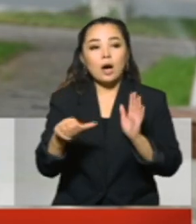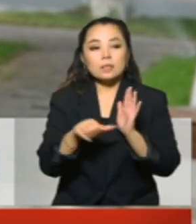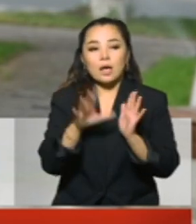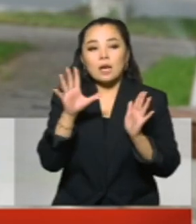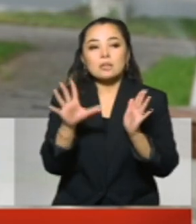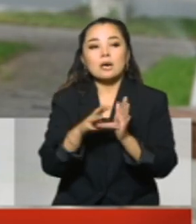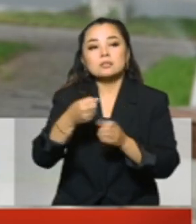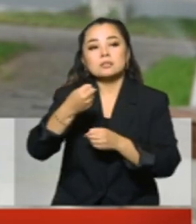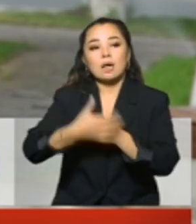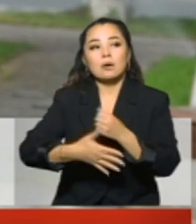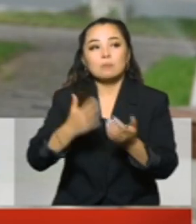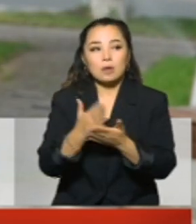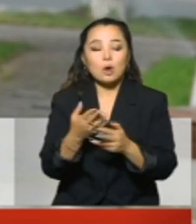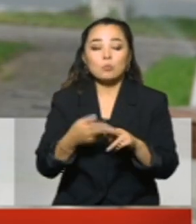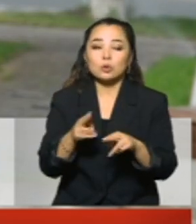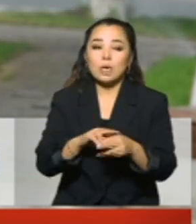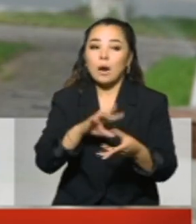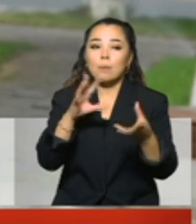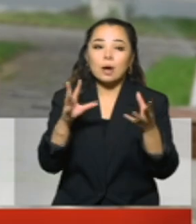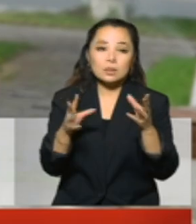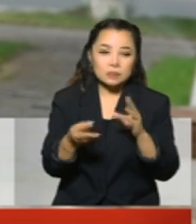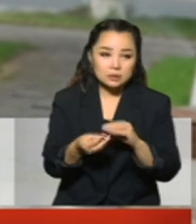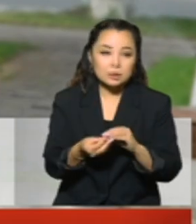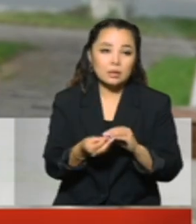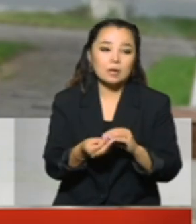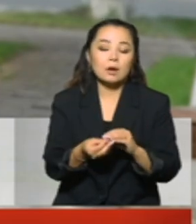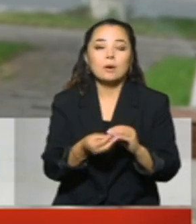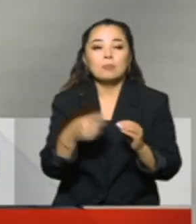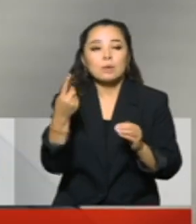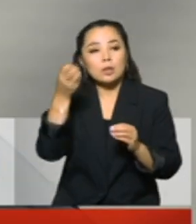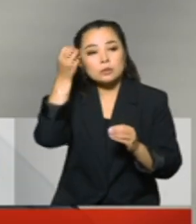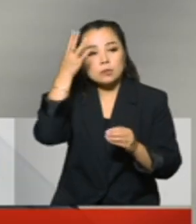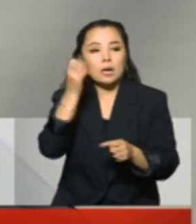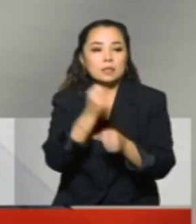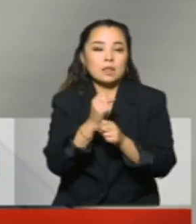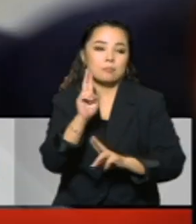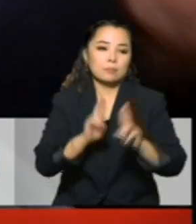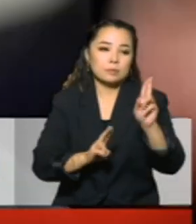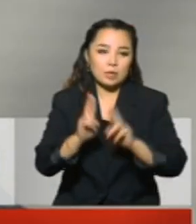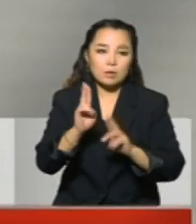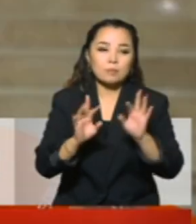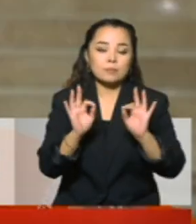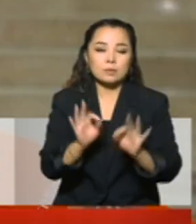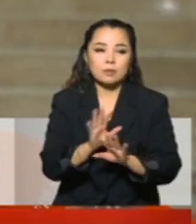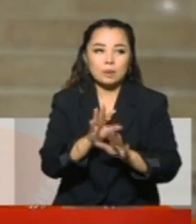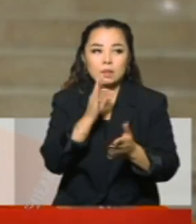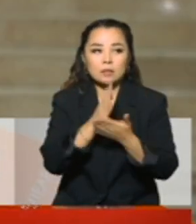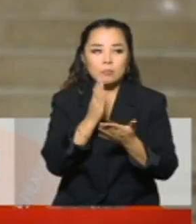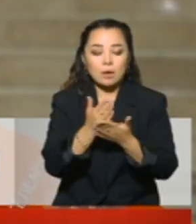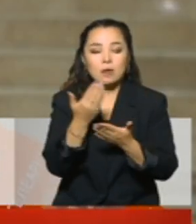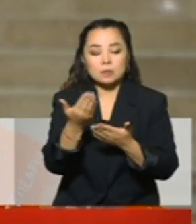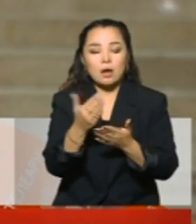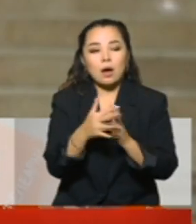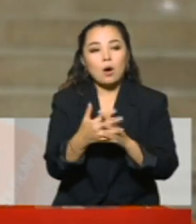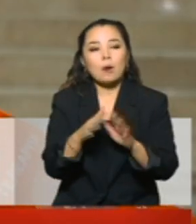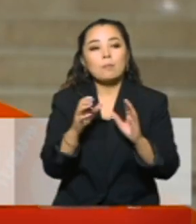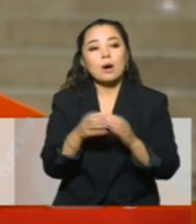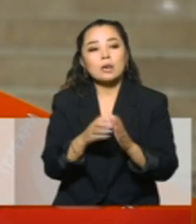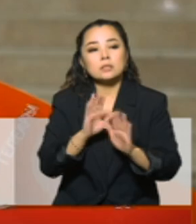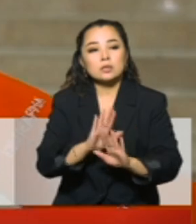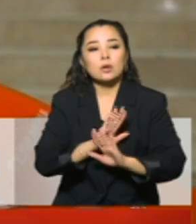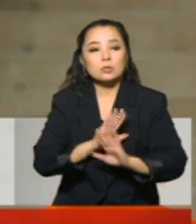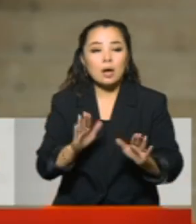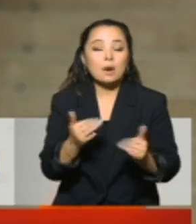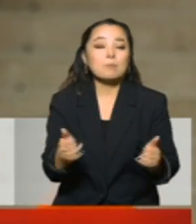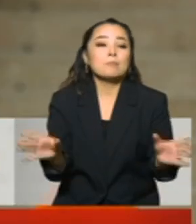атом электр станциясы. Бұның барлығы бір ақылсыздықтан жасалып отырған нәрсе емес. Тек қана ауыл партиясы ғана емес, басқа